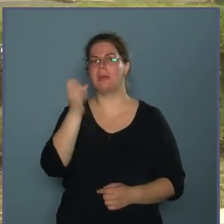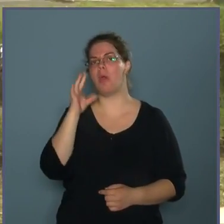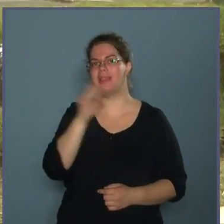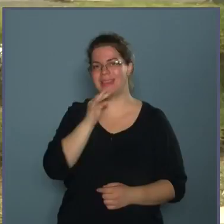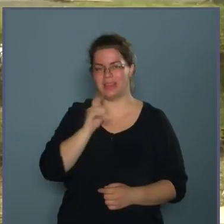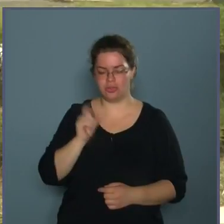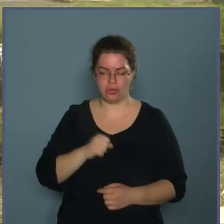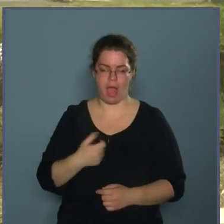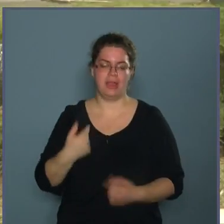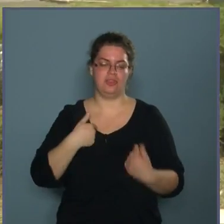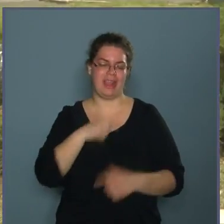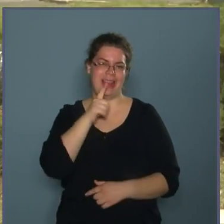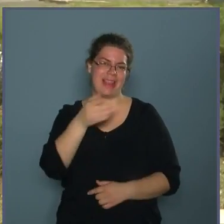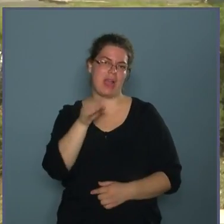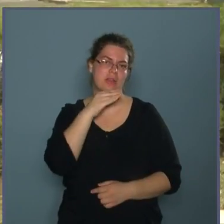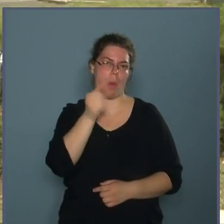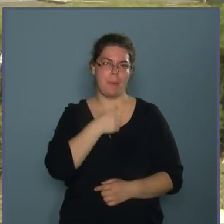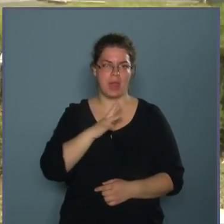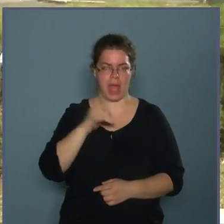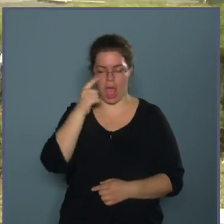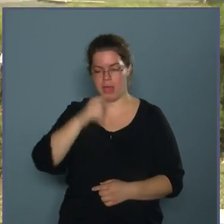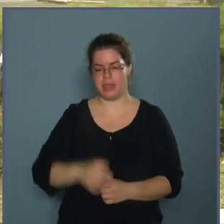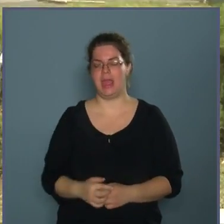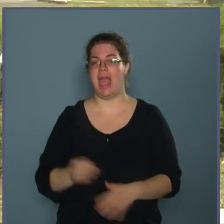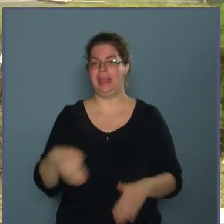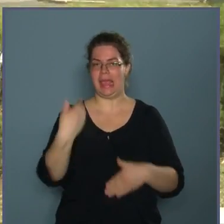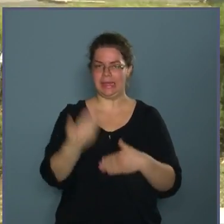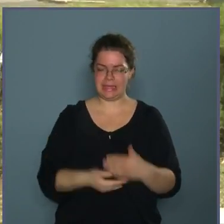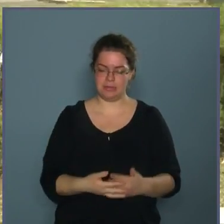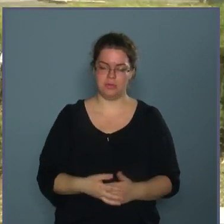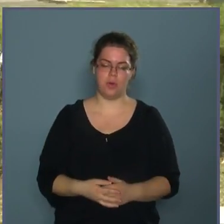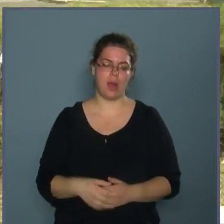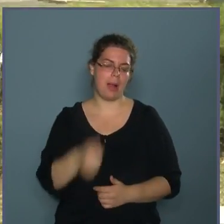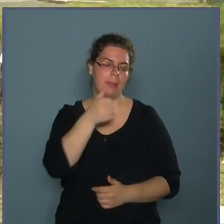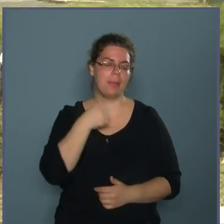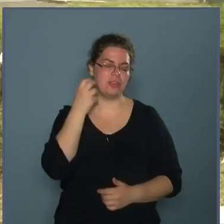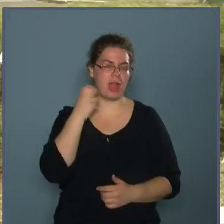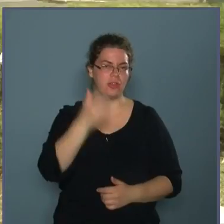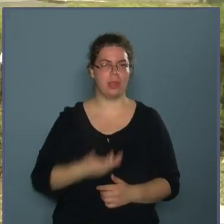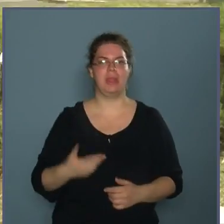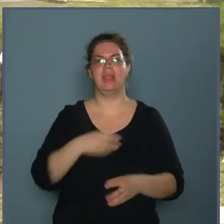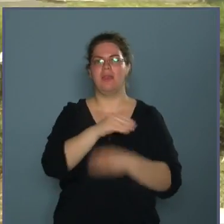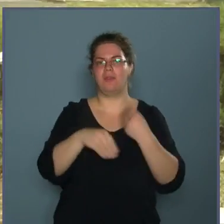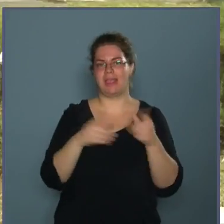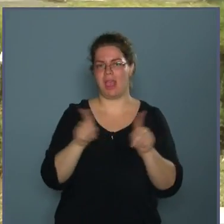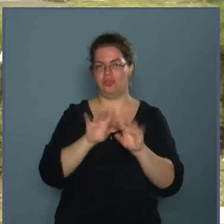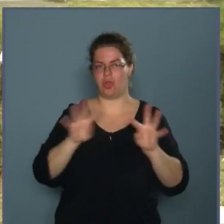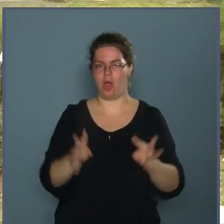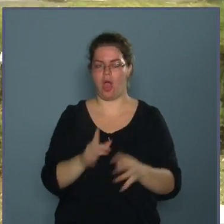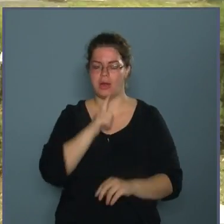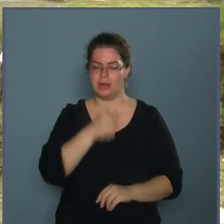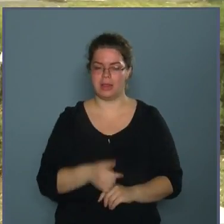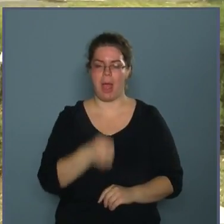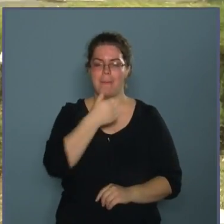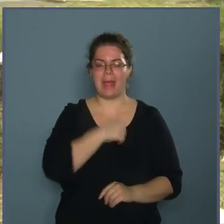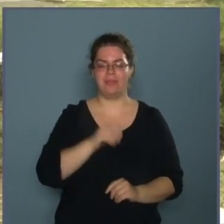és én leszek a szoprán szólista. Ezen kívül a Pesterzsébeti Városi Vegyeskar,